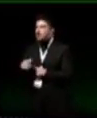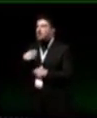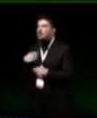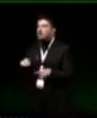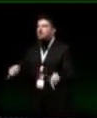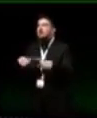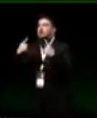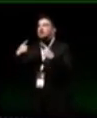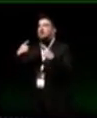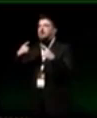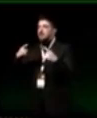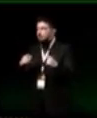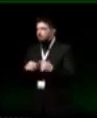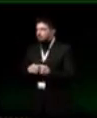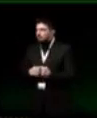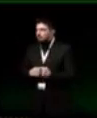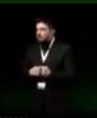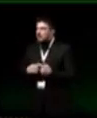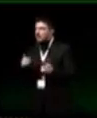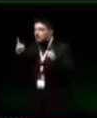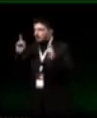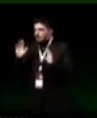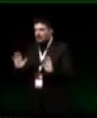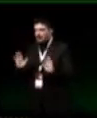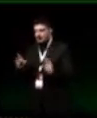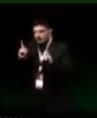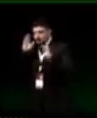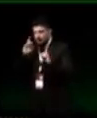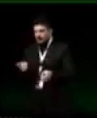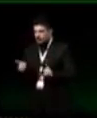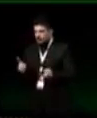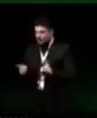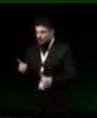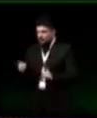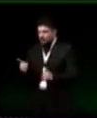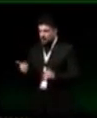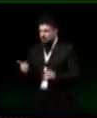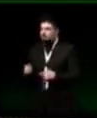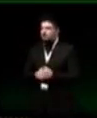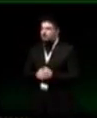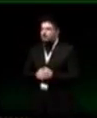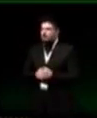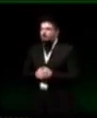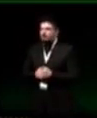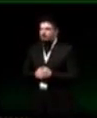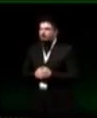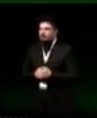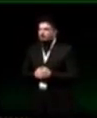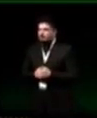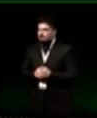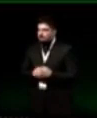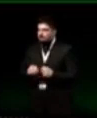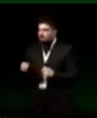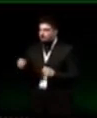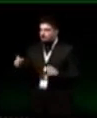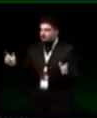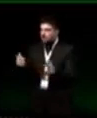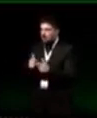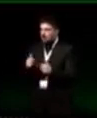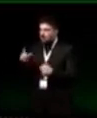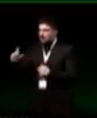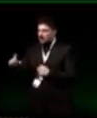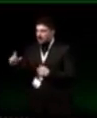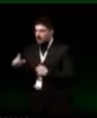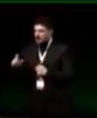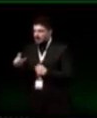straordinaria, anche pericolosa per alcuni aspetti, alle regole del gioco tradizionali. Blockchain è la principale forma